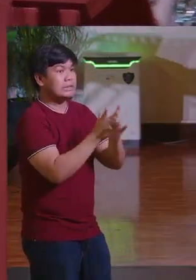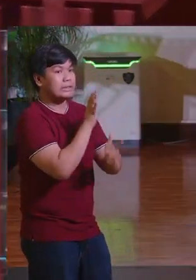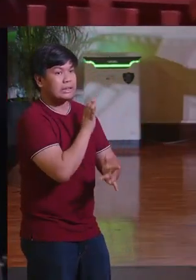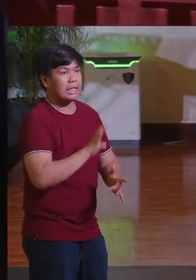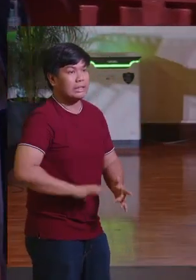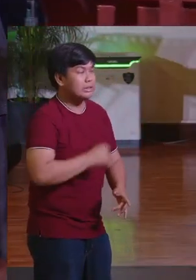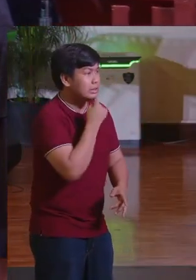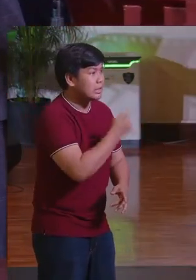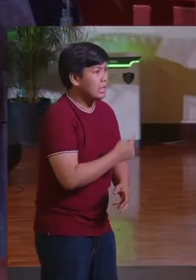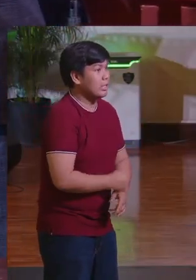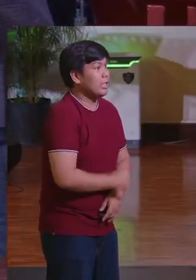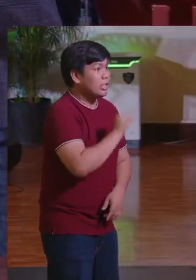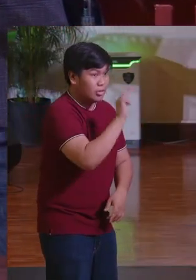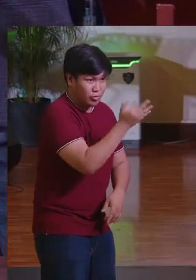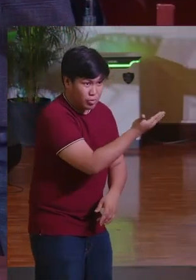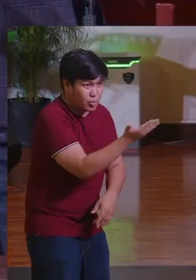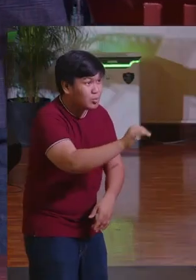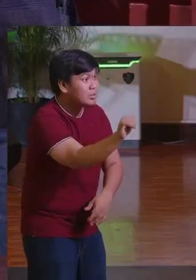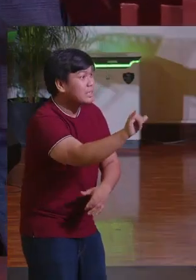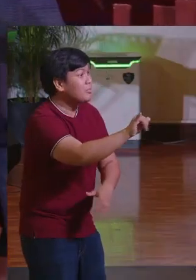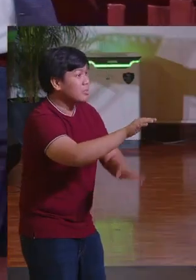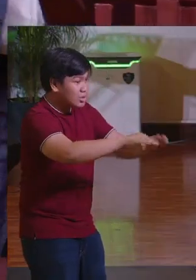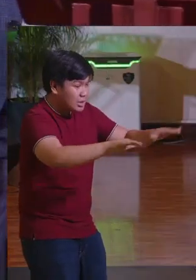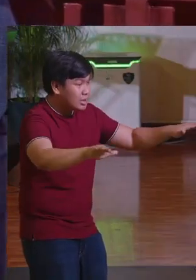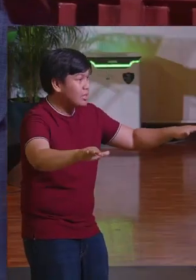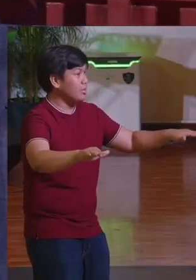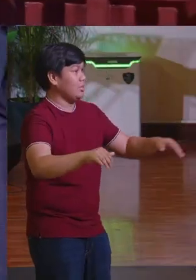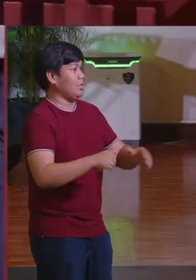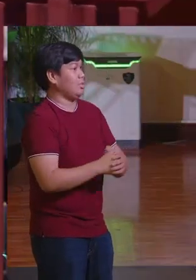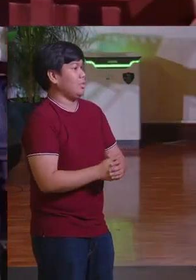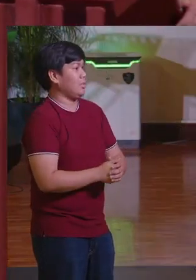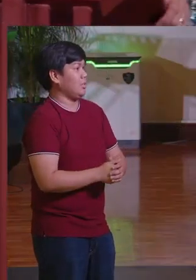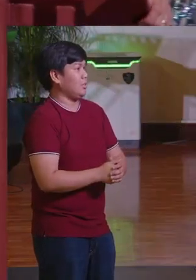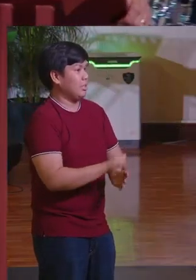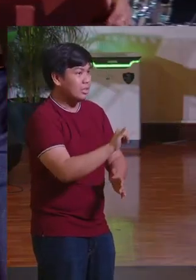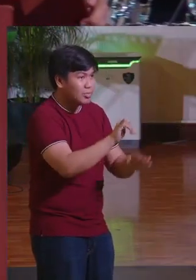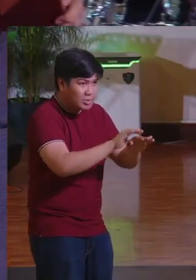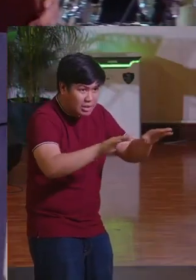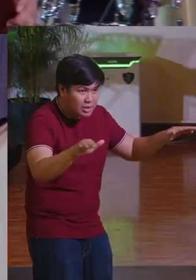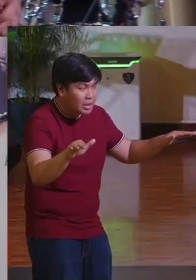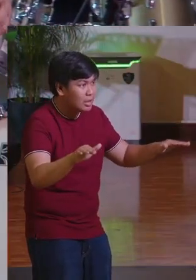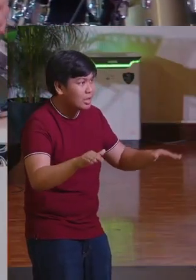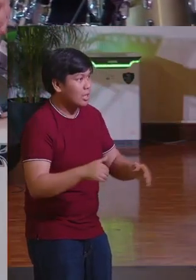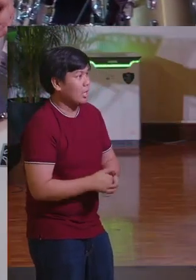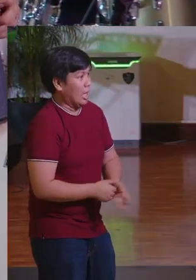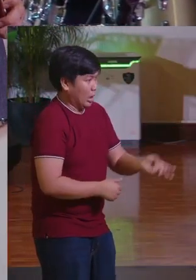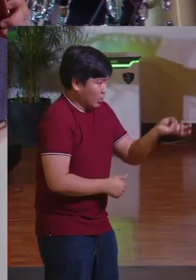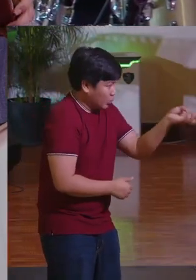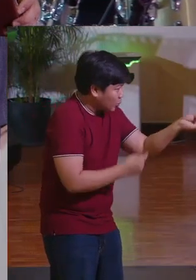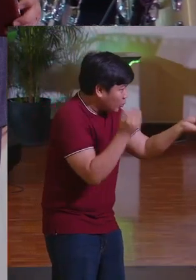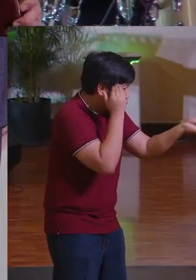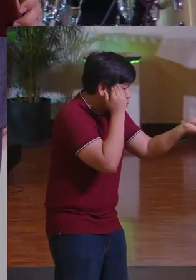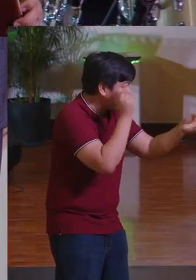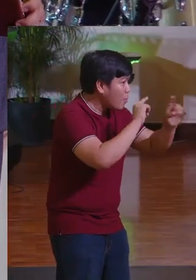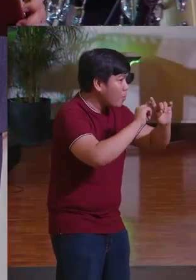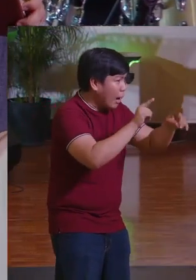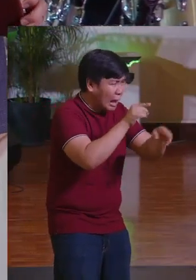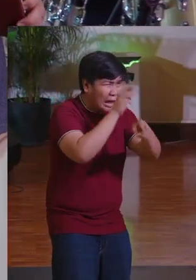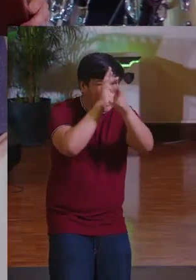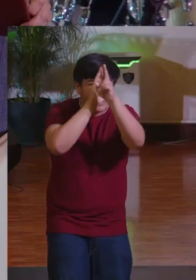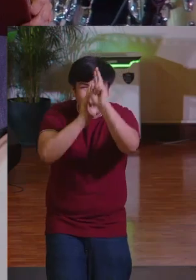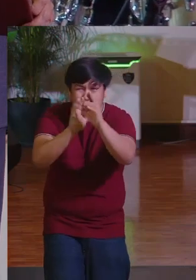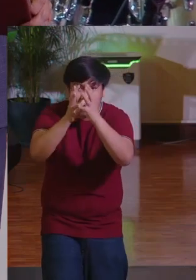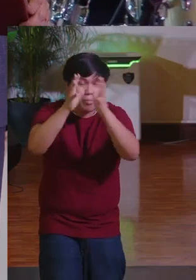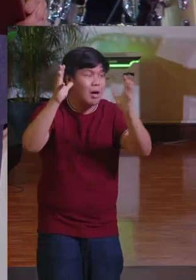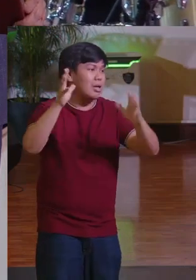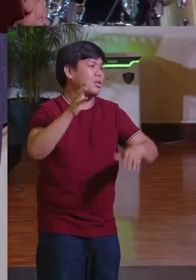you are like these children in our relationship with God, you cannot enter the kingdom. I hope we belong to